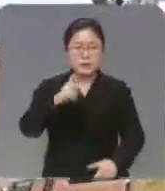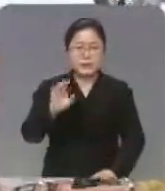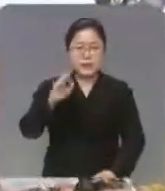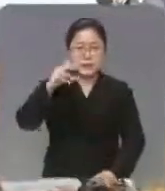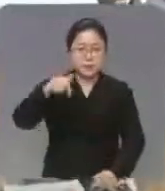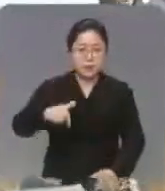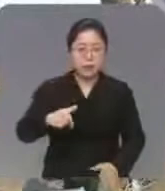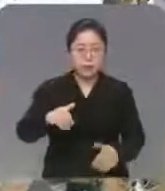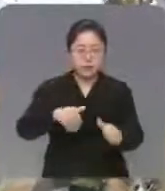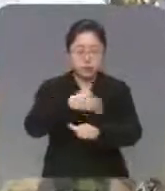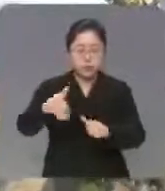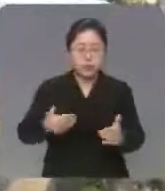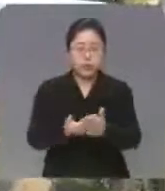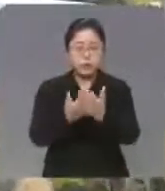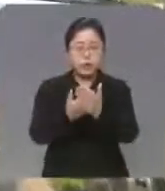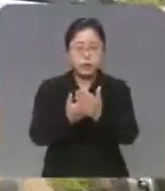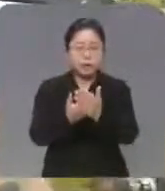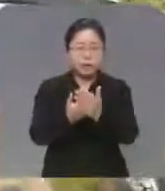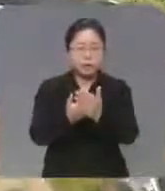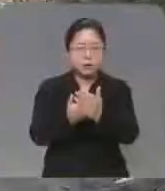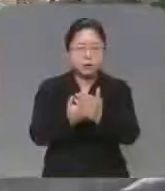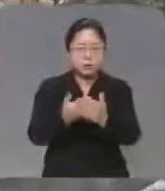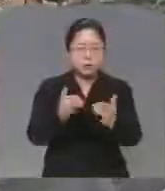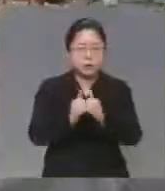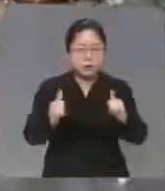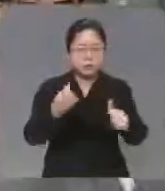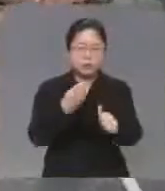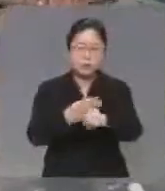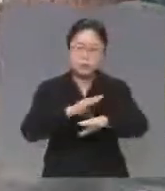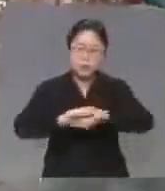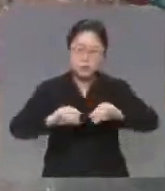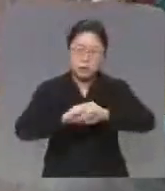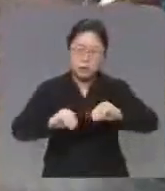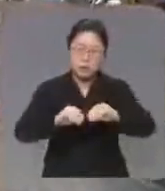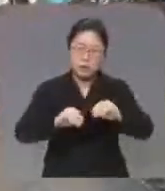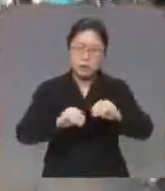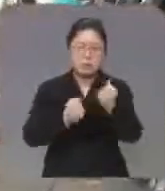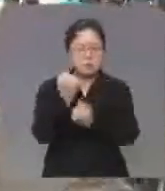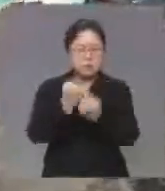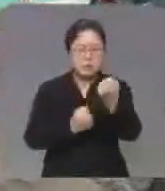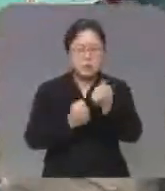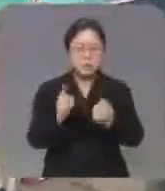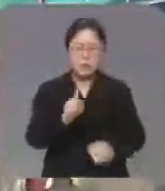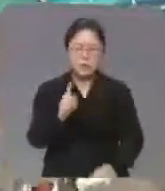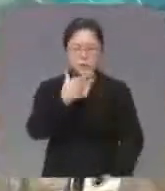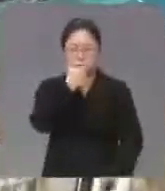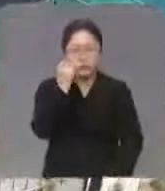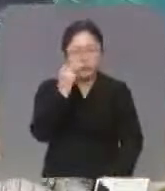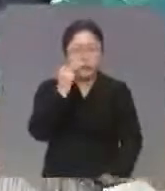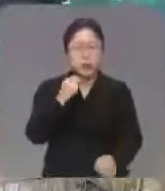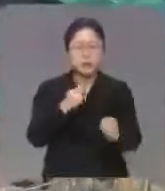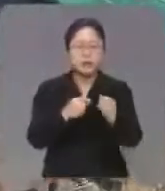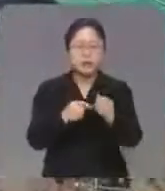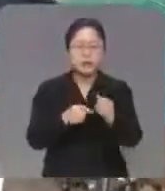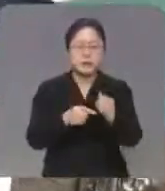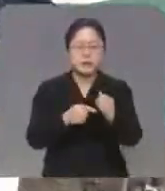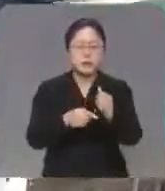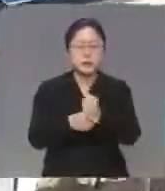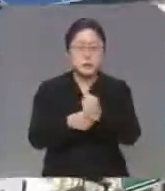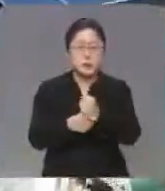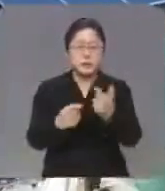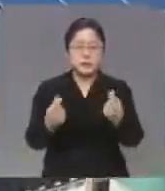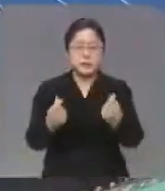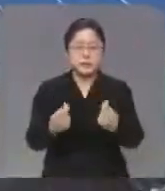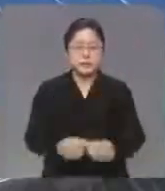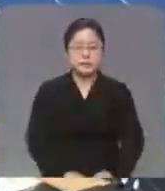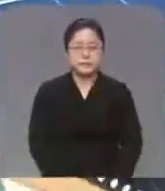인근 개발에 나선 광주시. 주민들 민원 해소용이라는 해명은 어딘지 군색하다는 비판이 나오고 있습니다. KBS